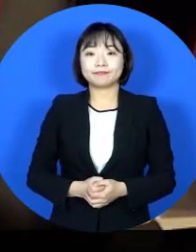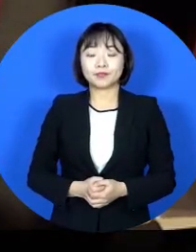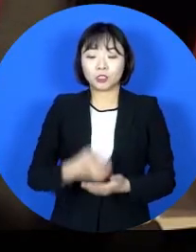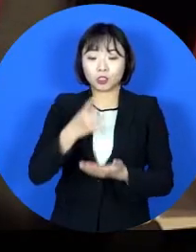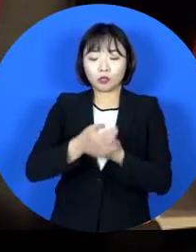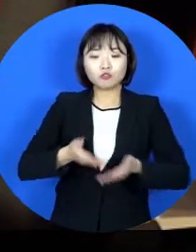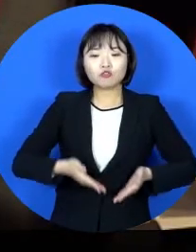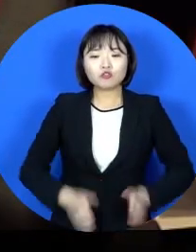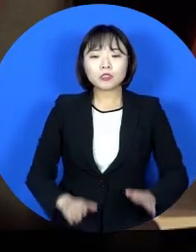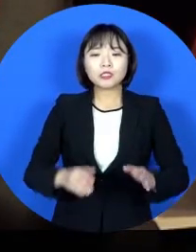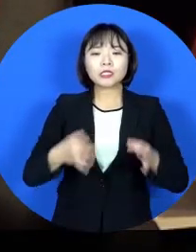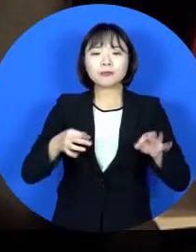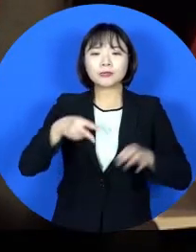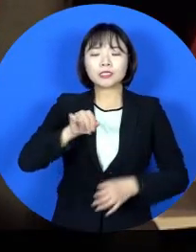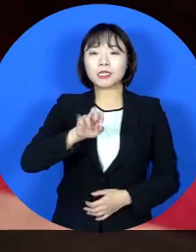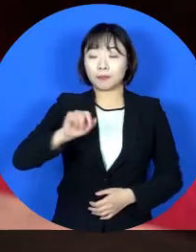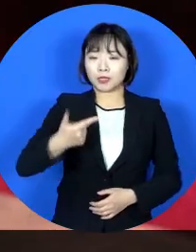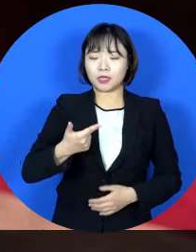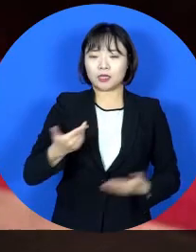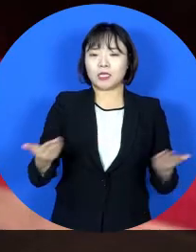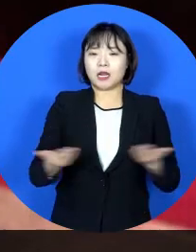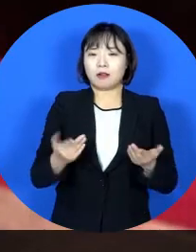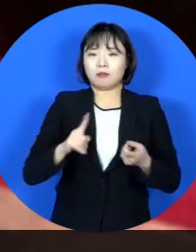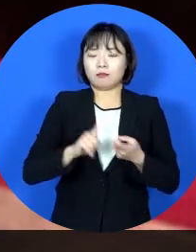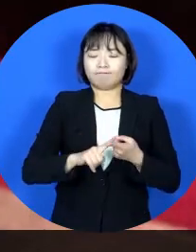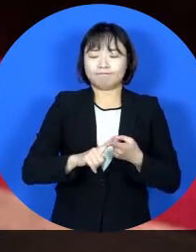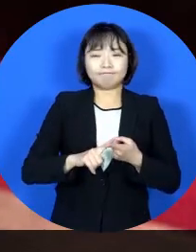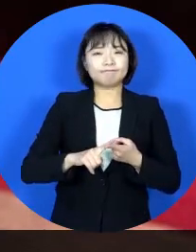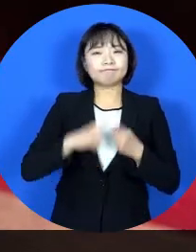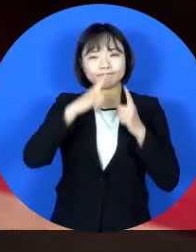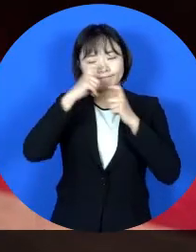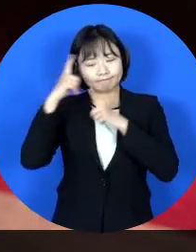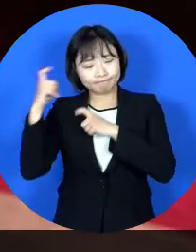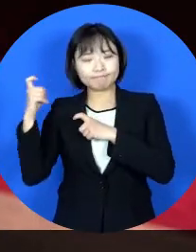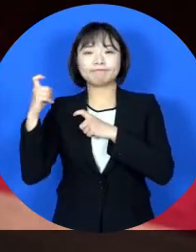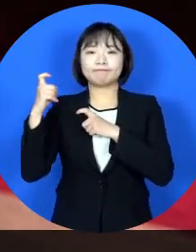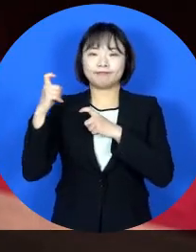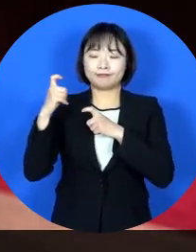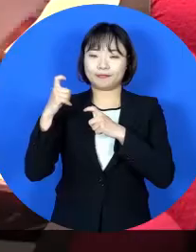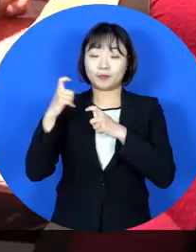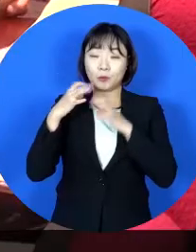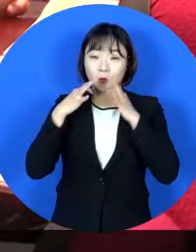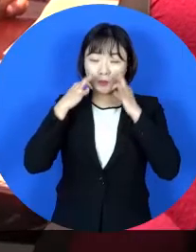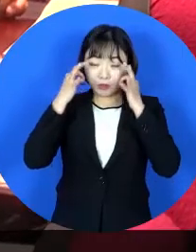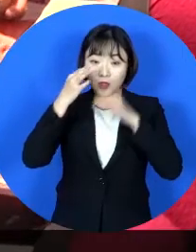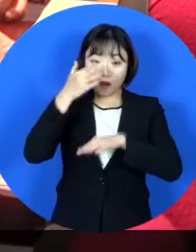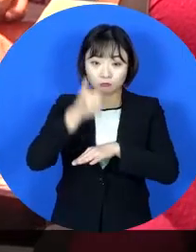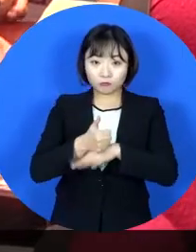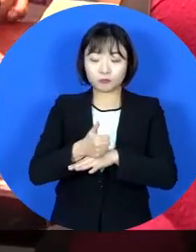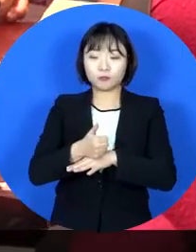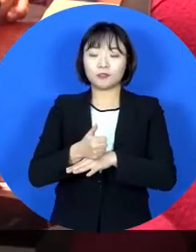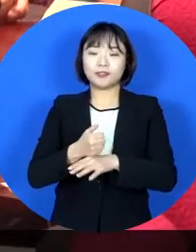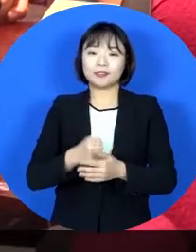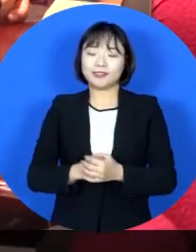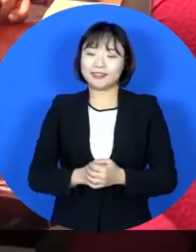출신 김시민 장군의 위업을 기리고 숭고한 정신을 되살리기 위한 다양한 노력을 통해 김시민